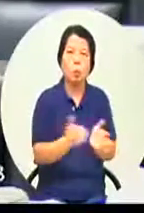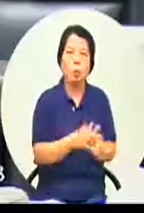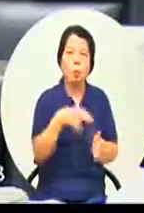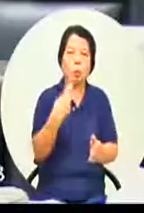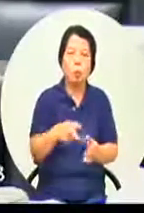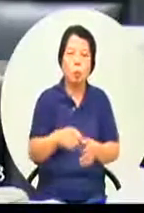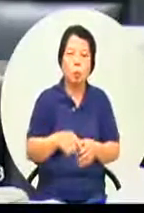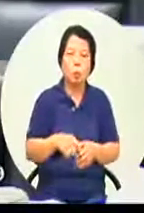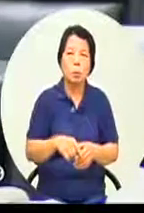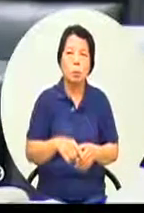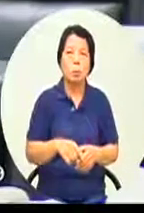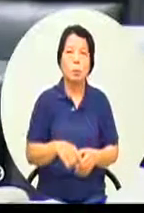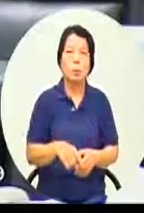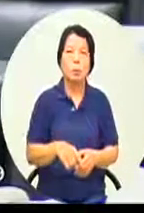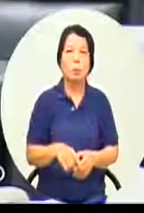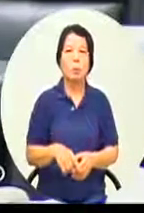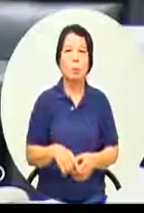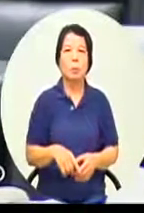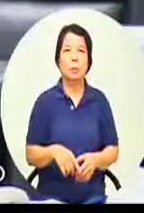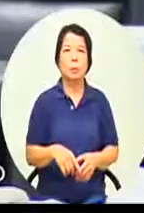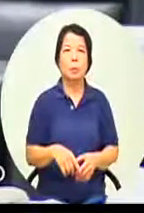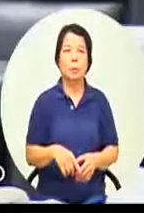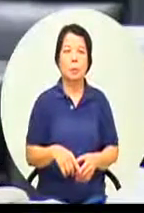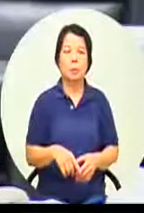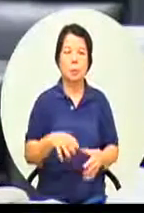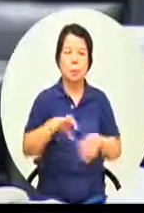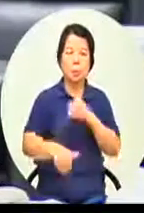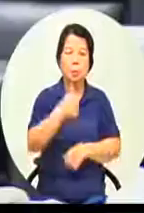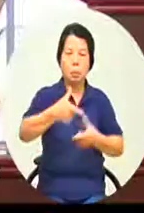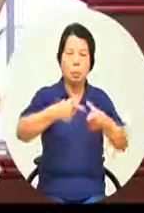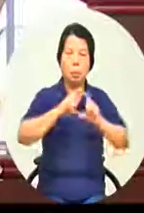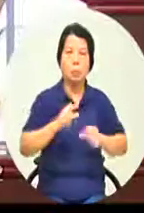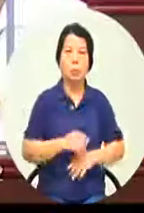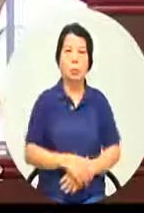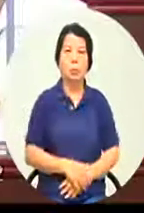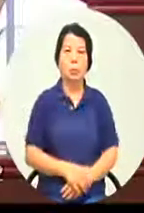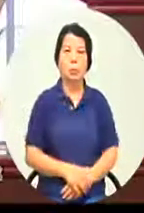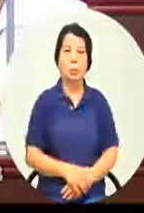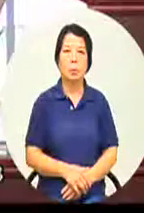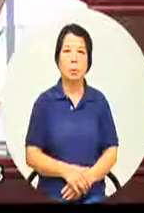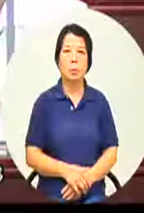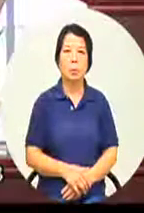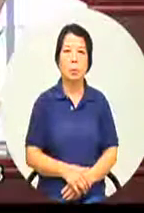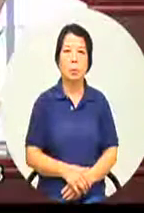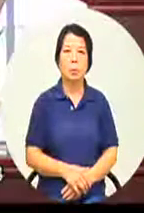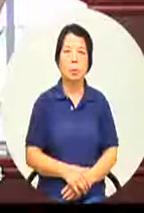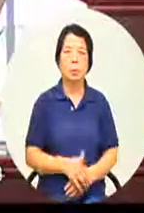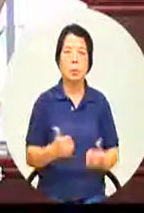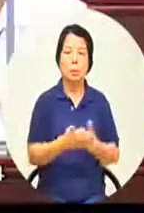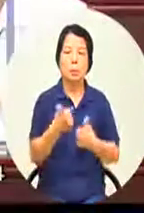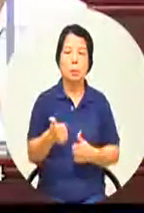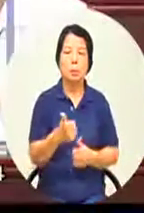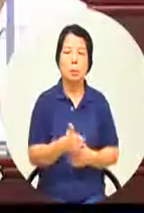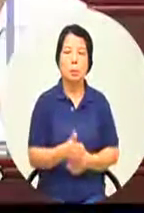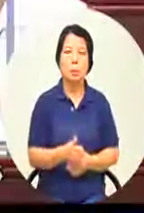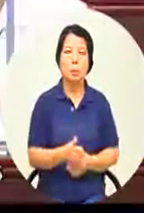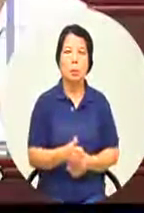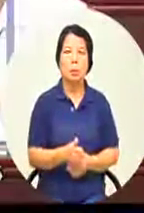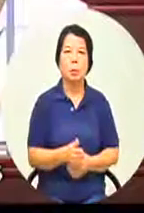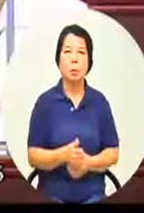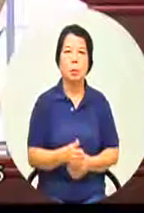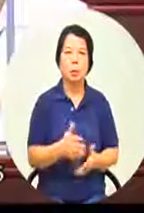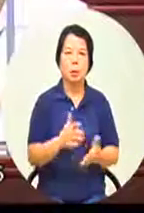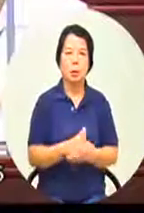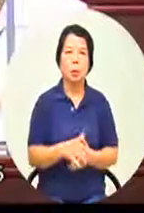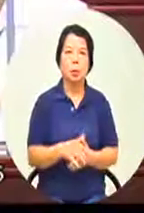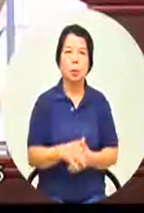长，你答复我一下。 好，请局长回复。 好，议员所要请教的是指说候车